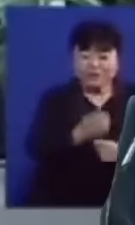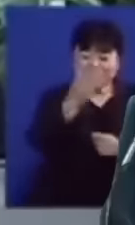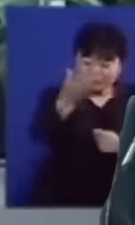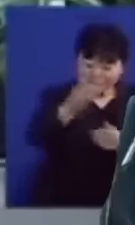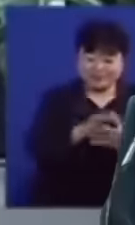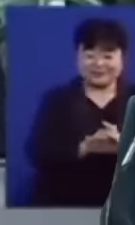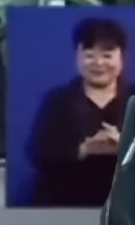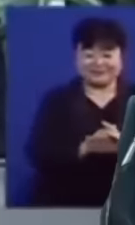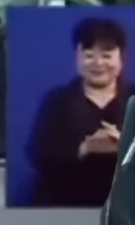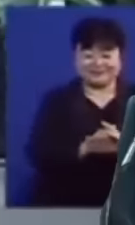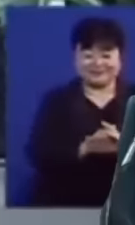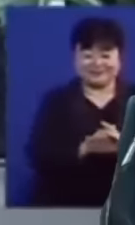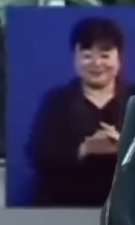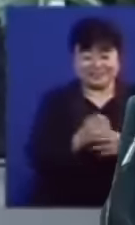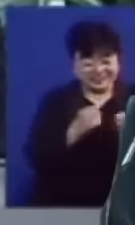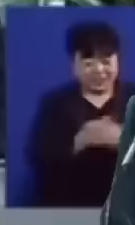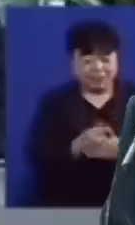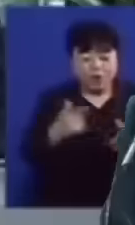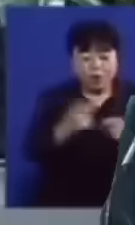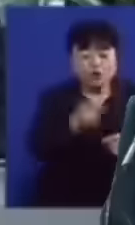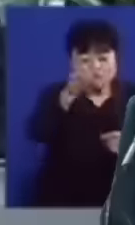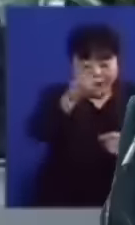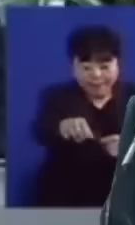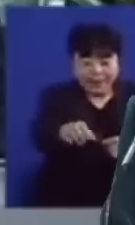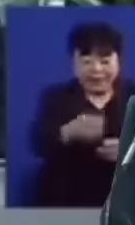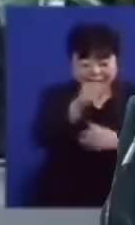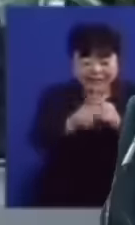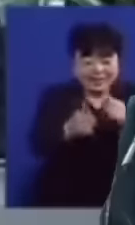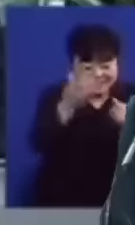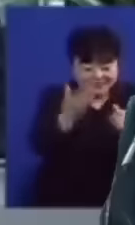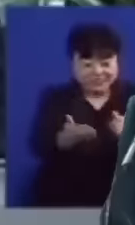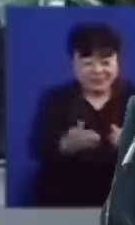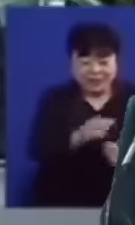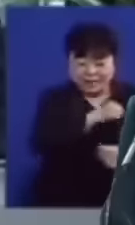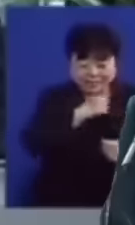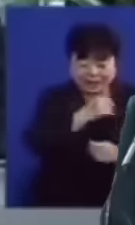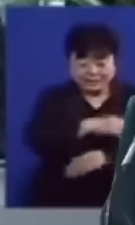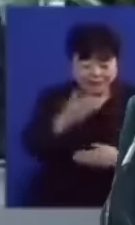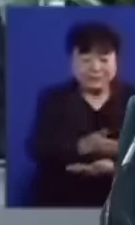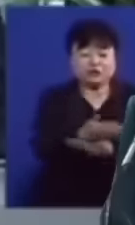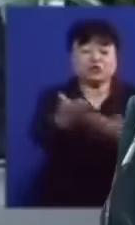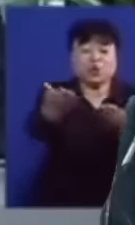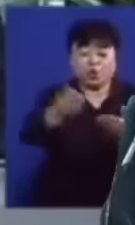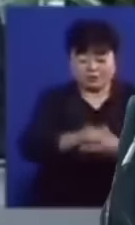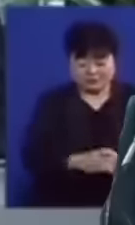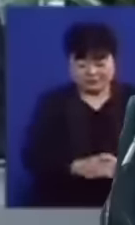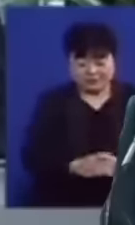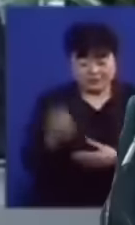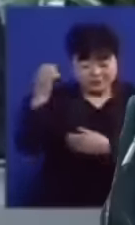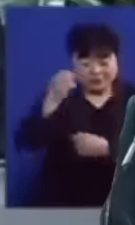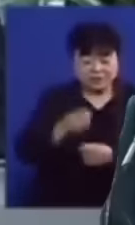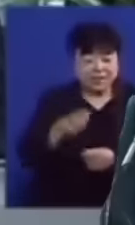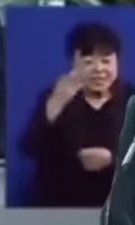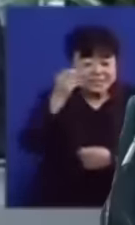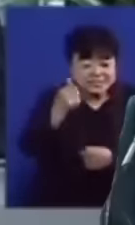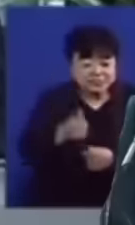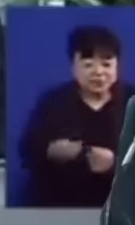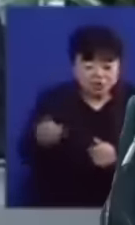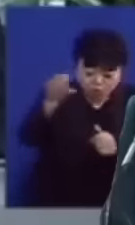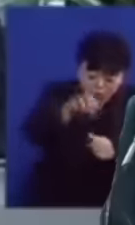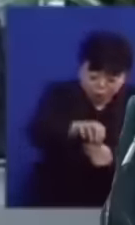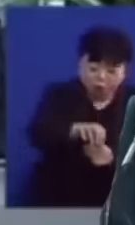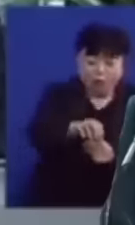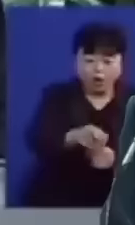만들어주십니다. 그래서 원수 앞에서 하나님이 진수성찬 차려주시고 성령의 기름을